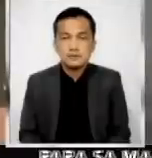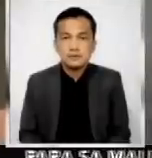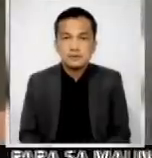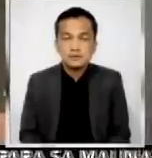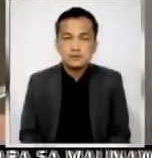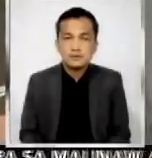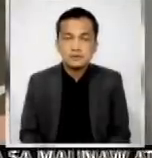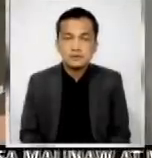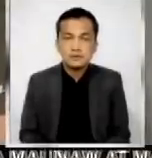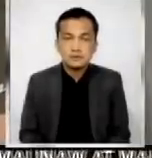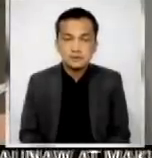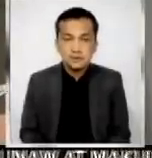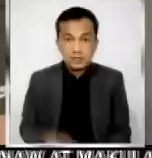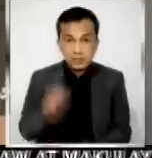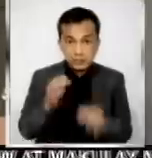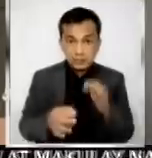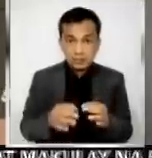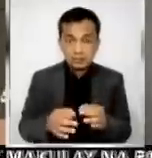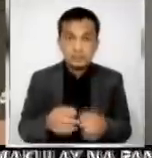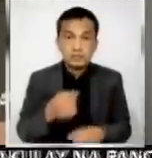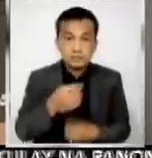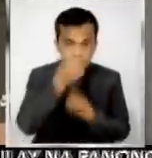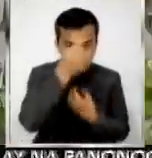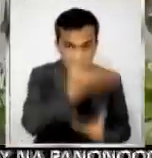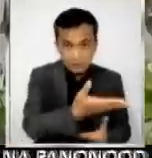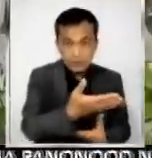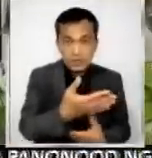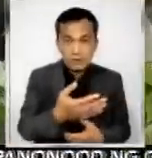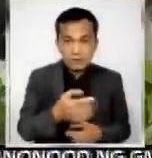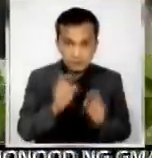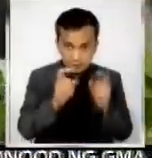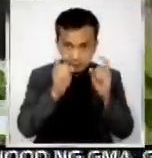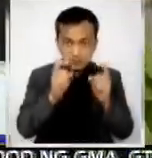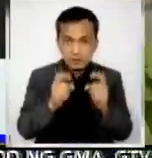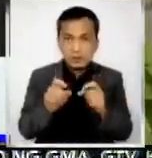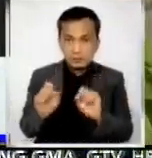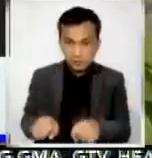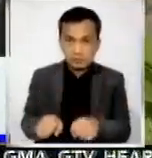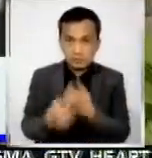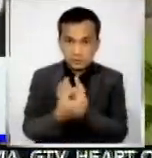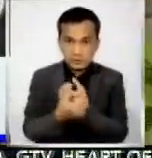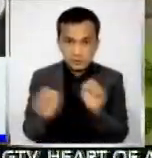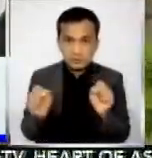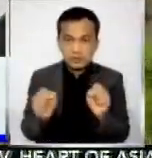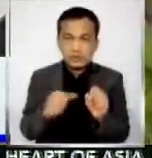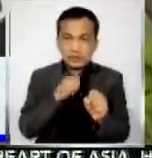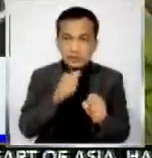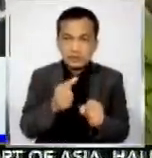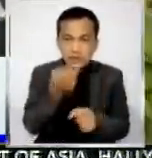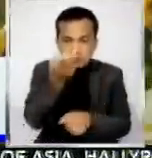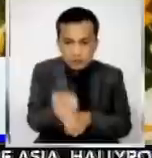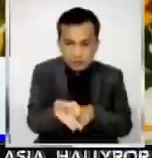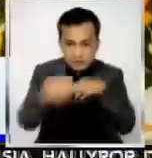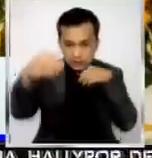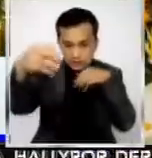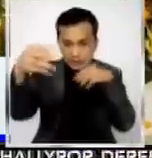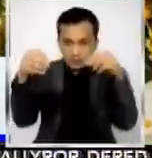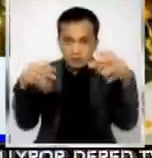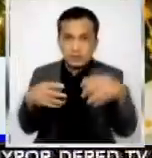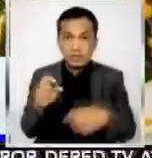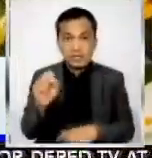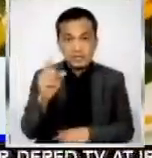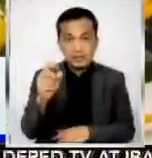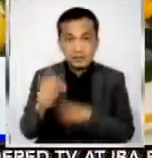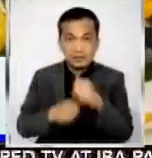Kung nakapagsabi lang daw sana agad, baka naagapan pa at hindi pinaglamayan ang 11 taong gulang na si Paul